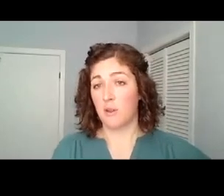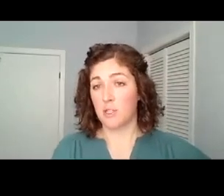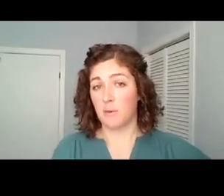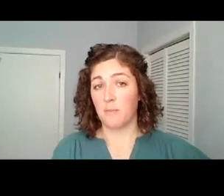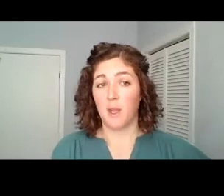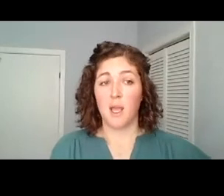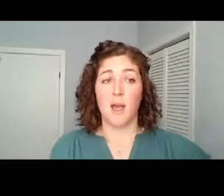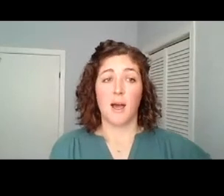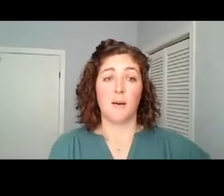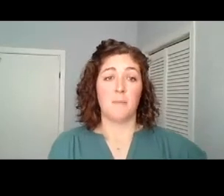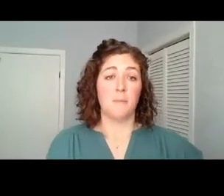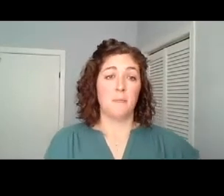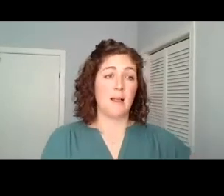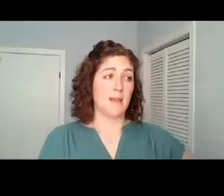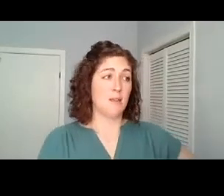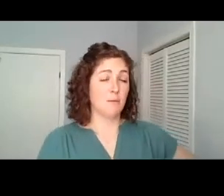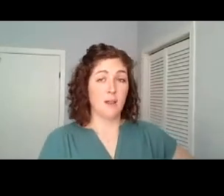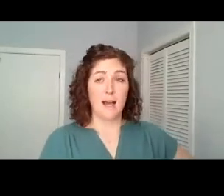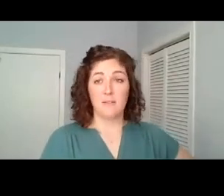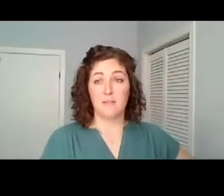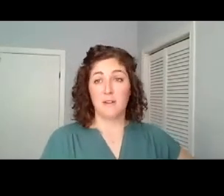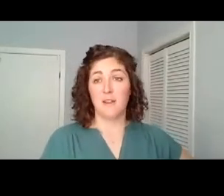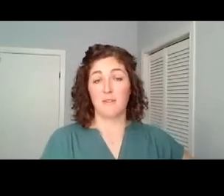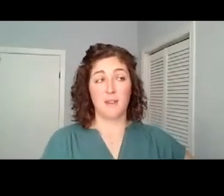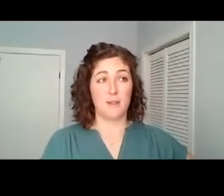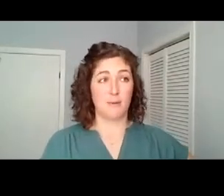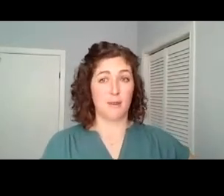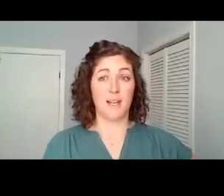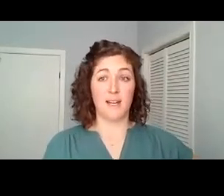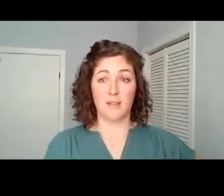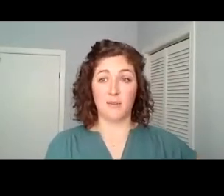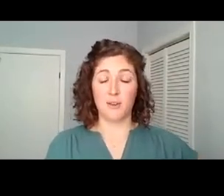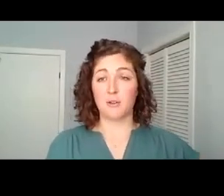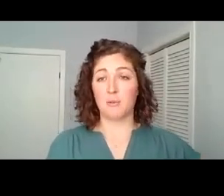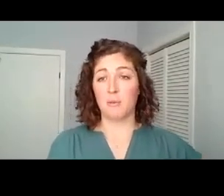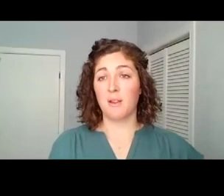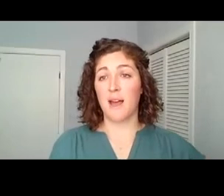l'efficacité d'un plus grand nombre de vaccins contre la COVID-19. Au moins,